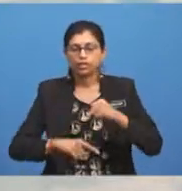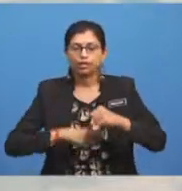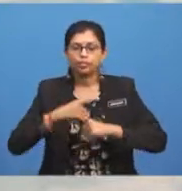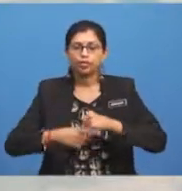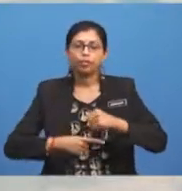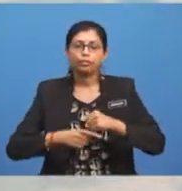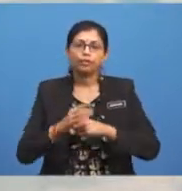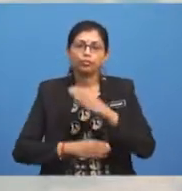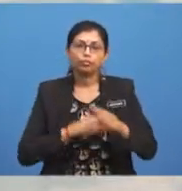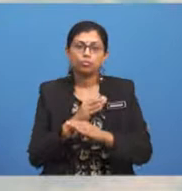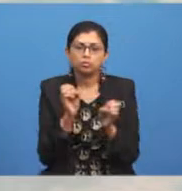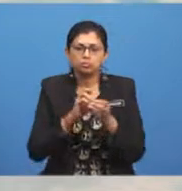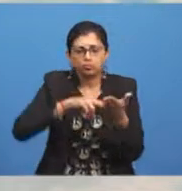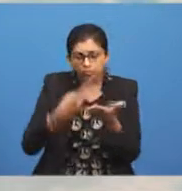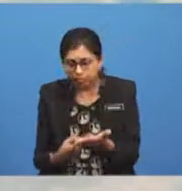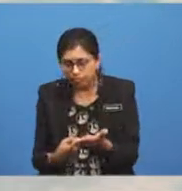jatuh?